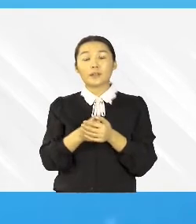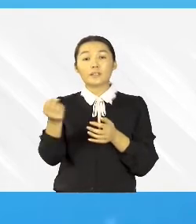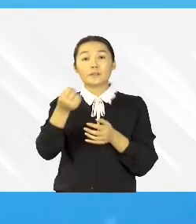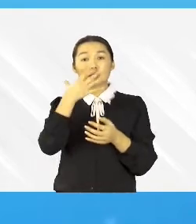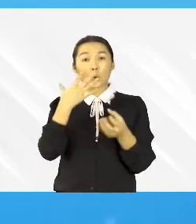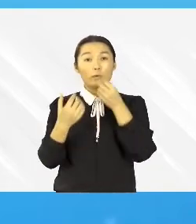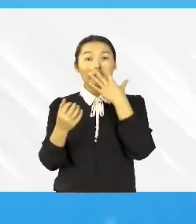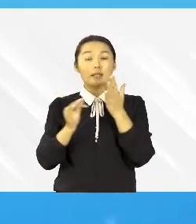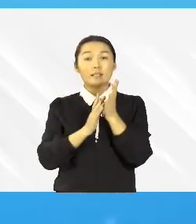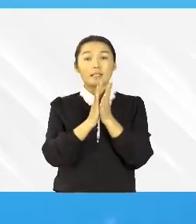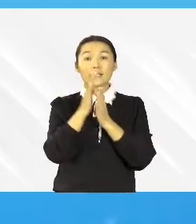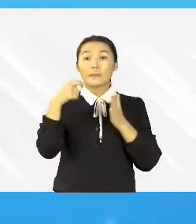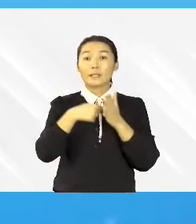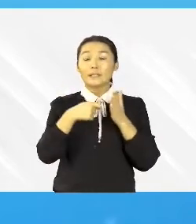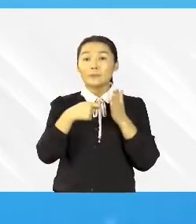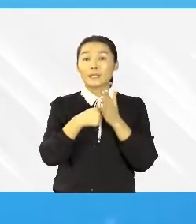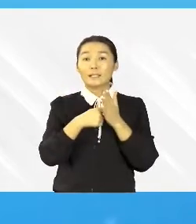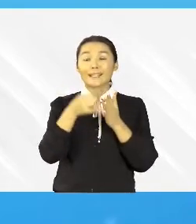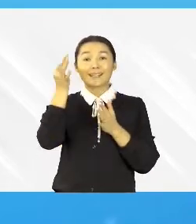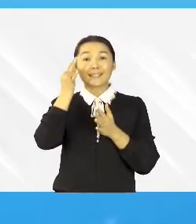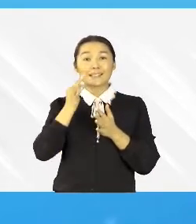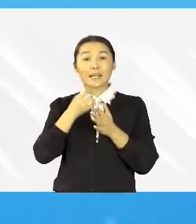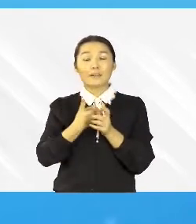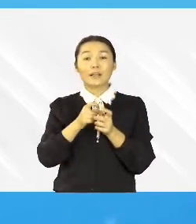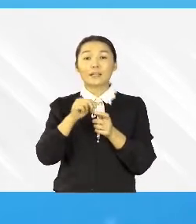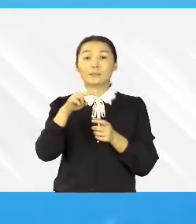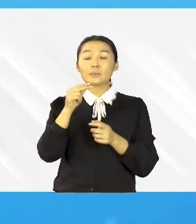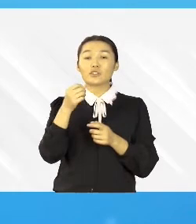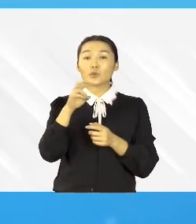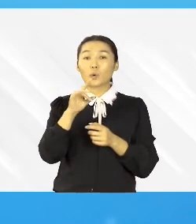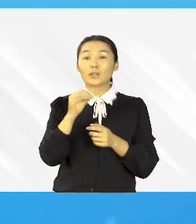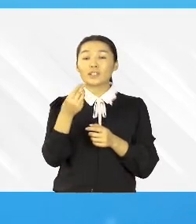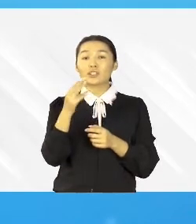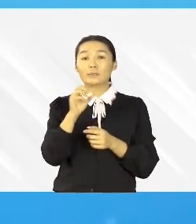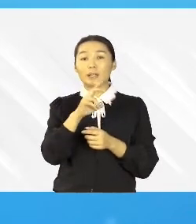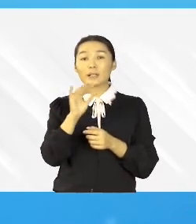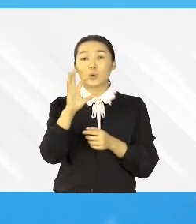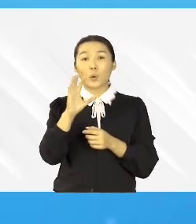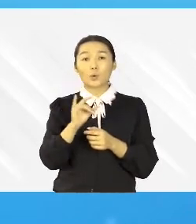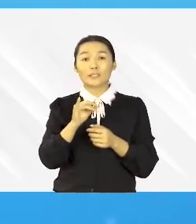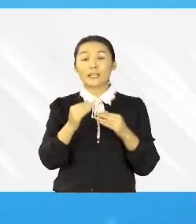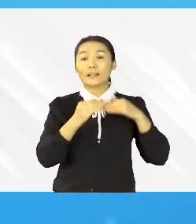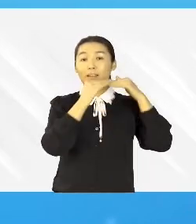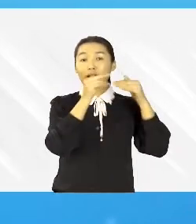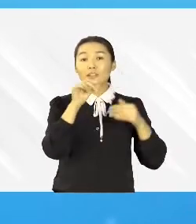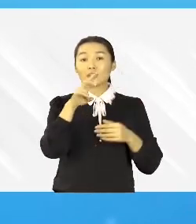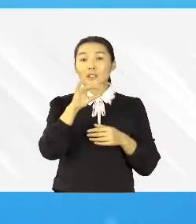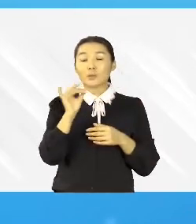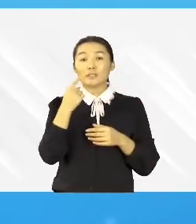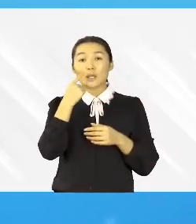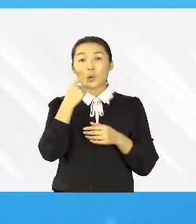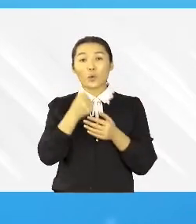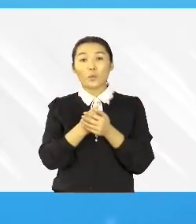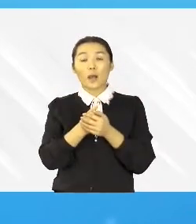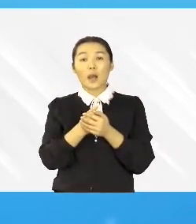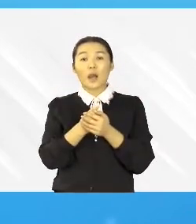потребления нектара. Это пчелы, шмели, осы. Их верхние челюсти и верхняя губа устроены так же, как